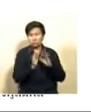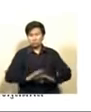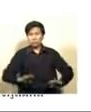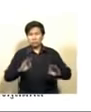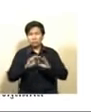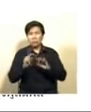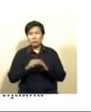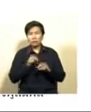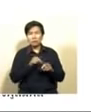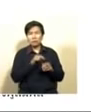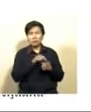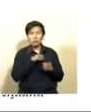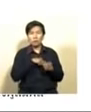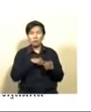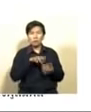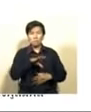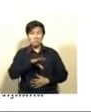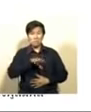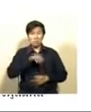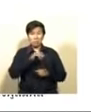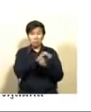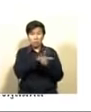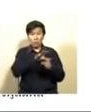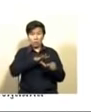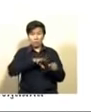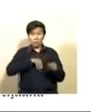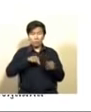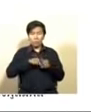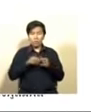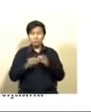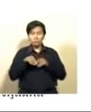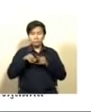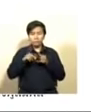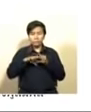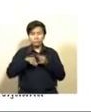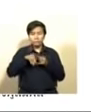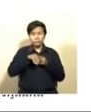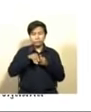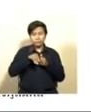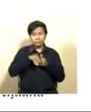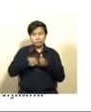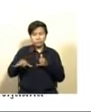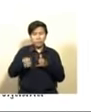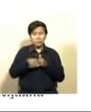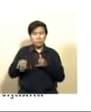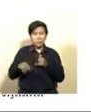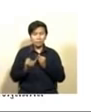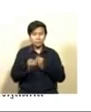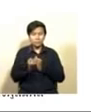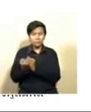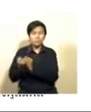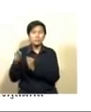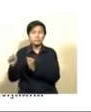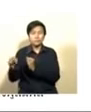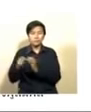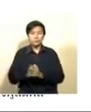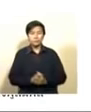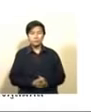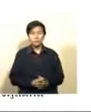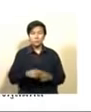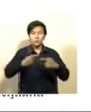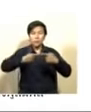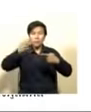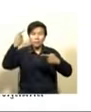จะส่วนเรื่องของด่านต่างๆที่ได้มีช่องทางต่างๆที่ออกมานะครับก็จะเห็นว่าทางด้านเรื่องของท